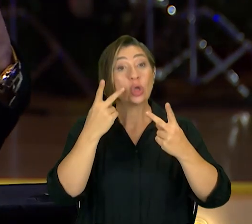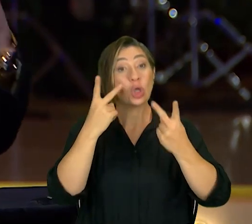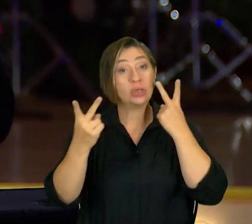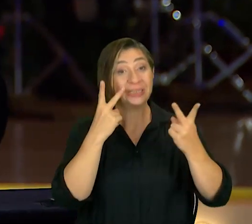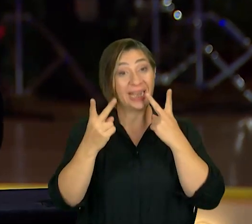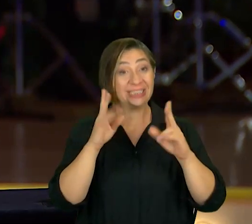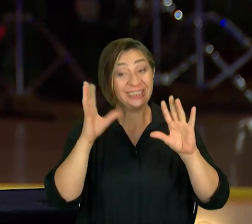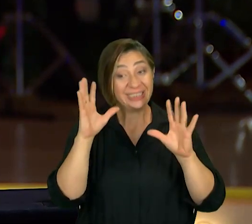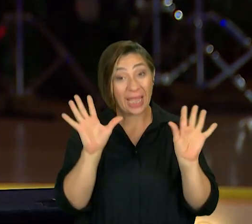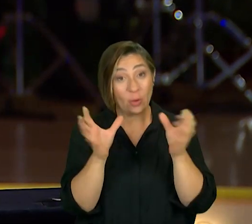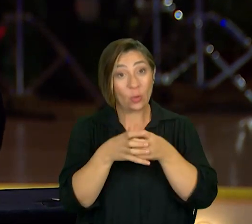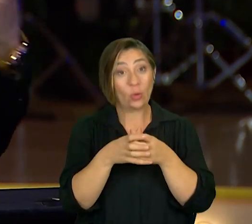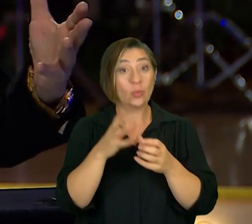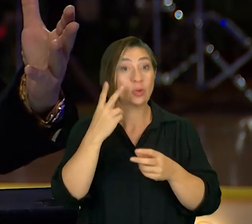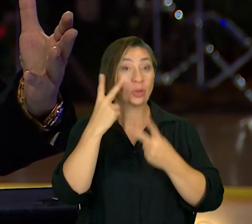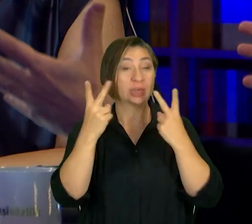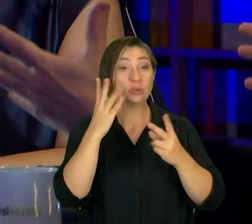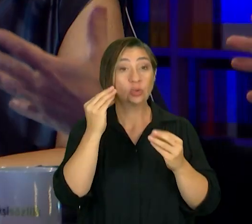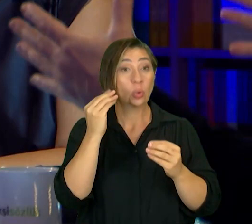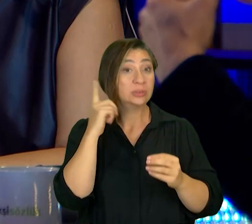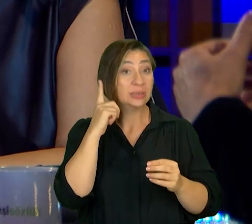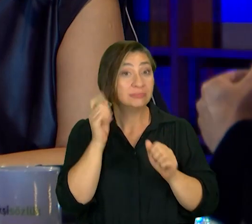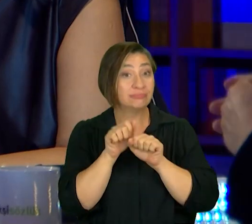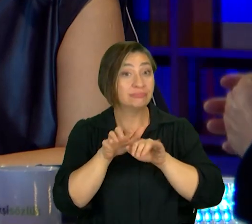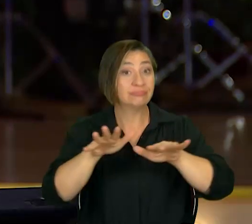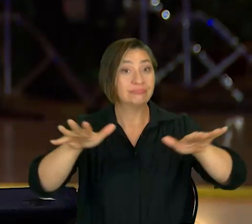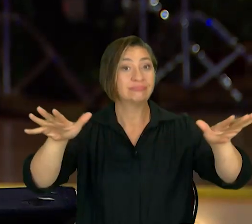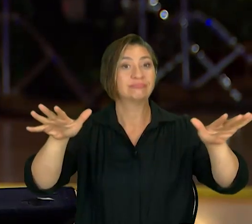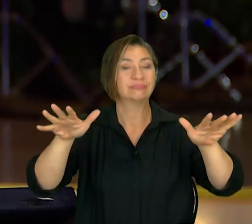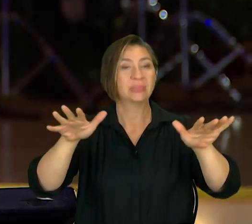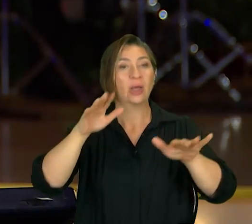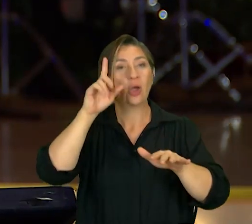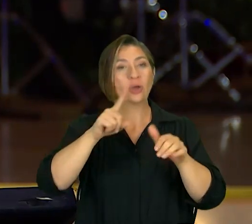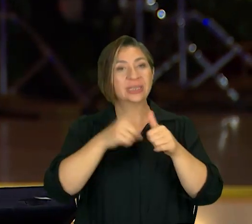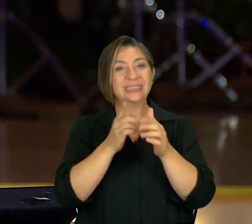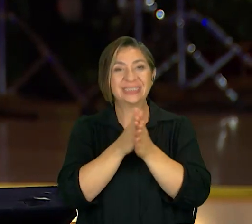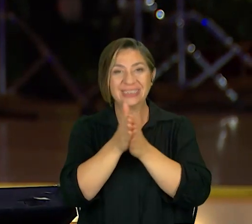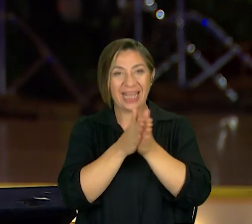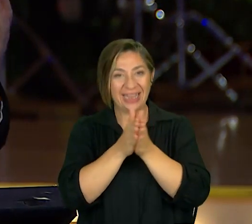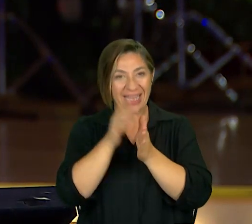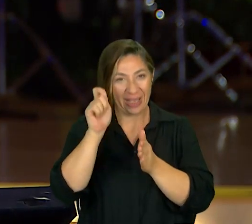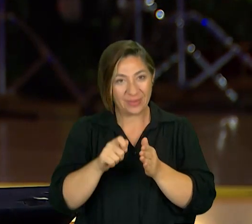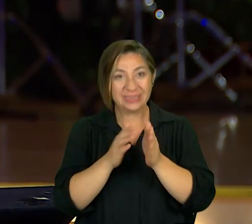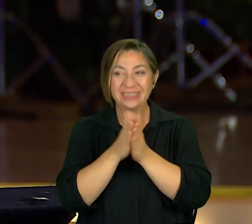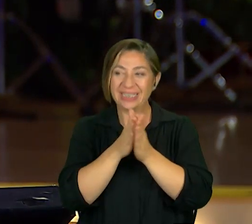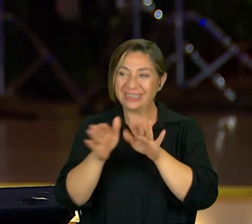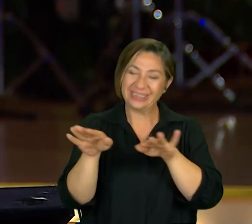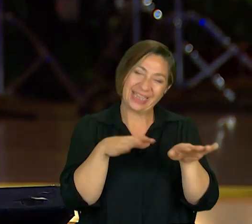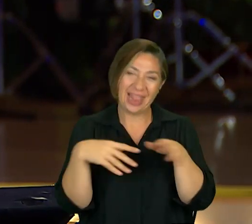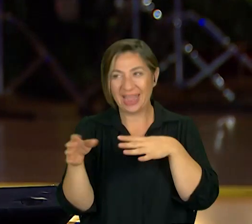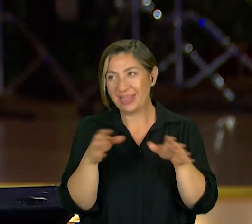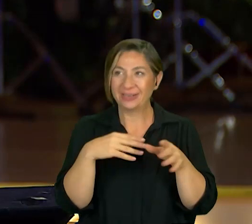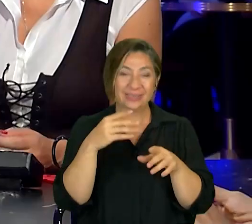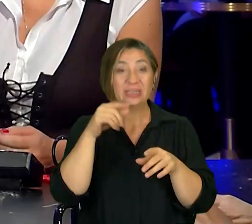gösterileri, Çılgınlar Kulübü gösterilerini çok ses getirdi. Öncesinde sadece salı günü yaptığınız için salı sallanır